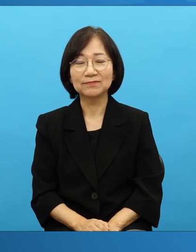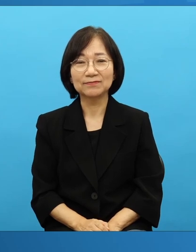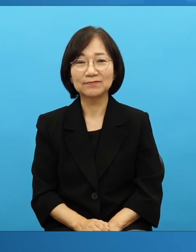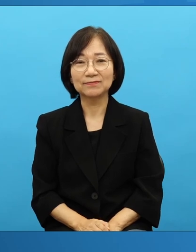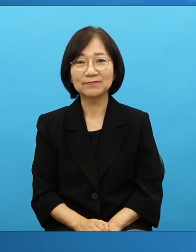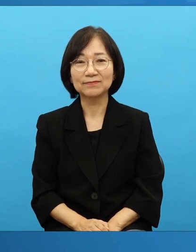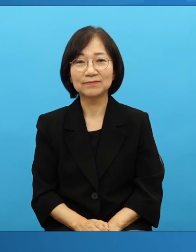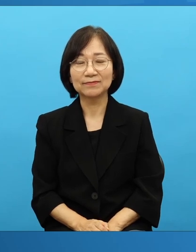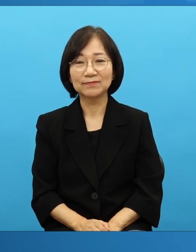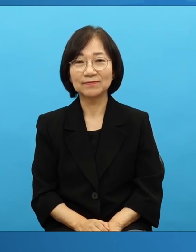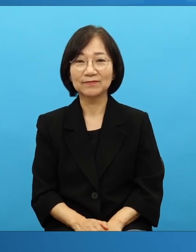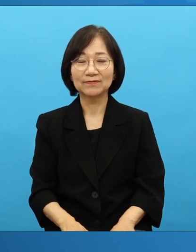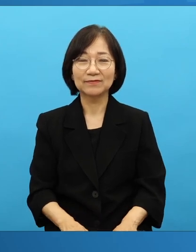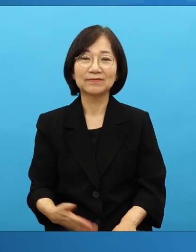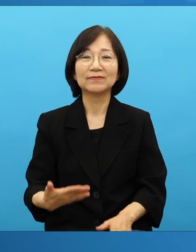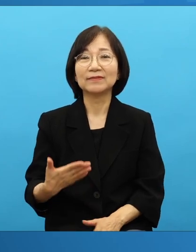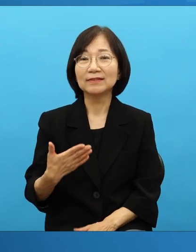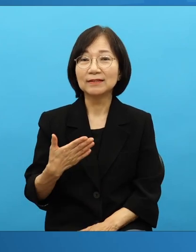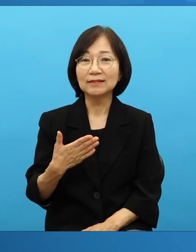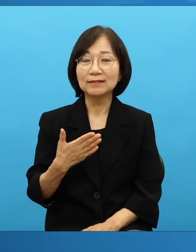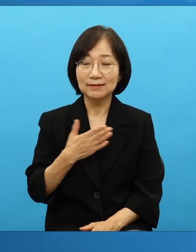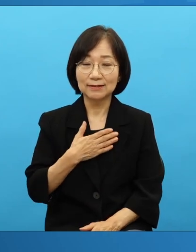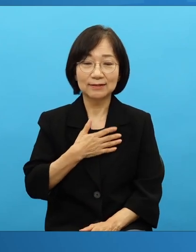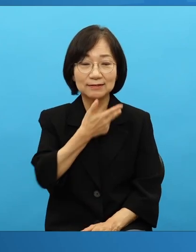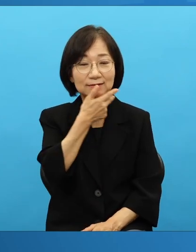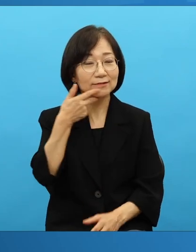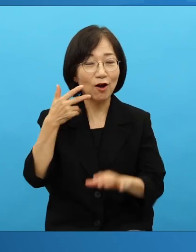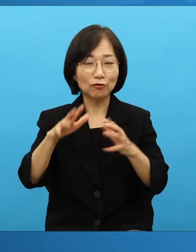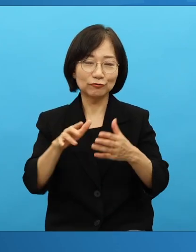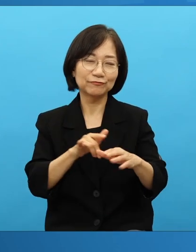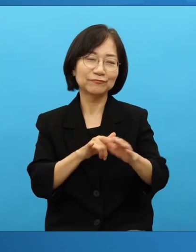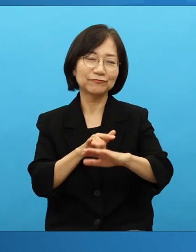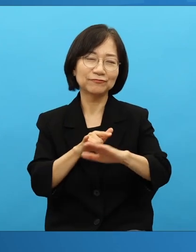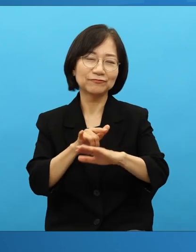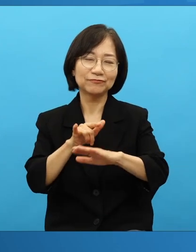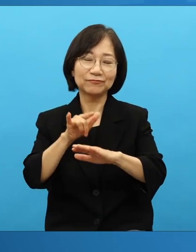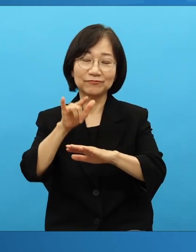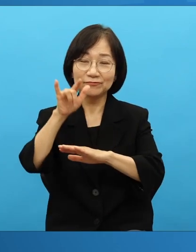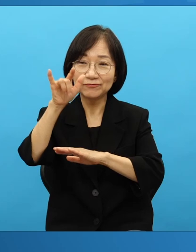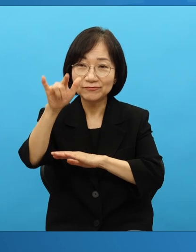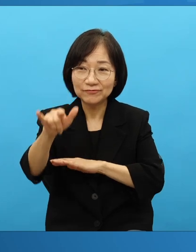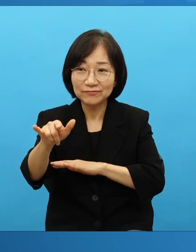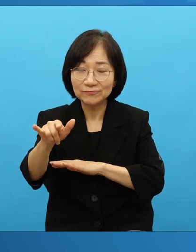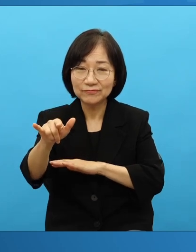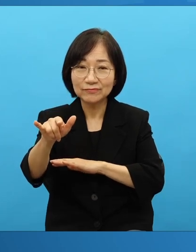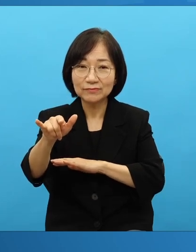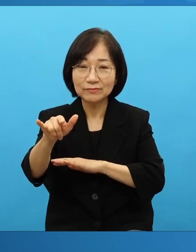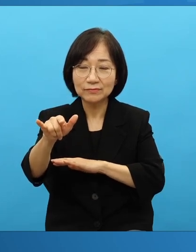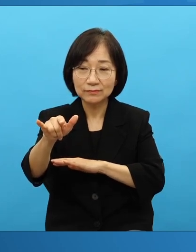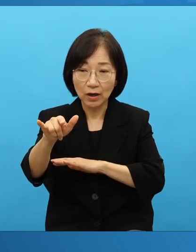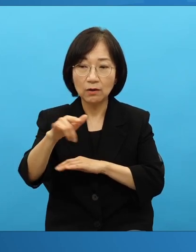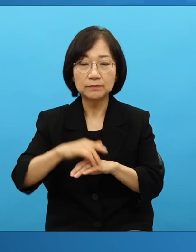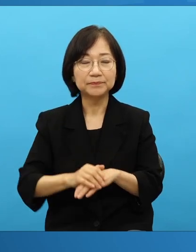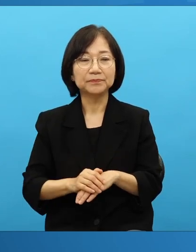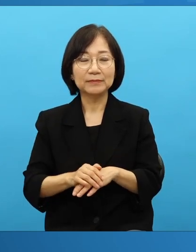내가 이번에 영국 그 갔는데 그 입구에 그 가게 안에 들어갔더니 나 뭐 어디서 왔는 모들